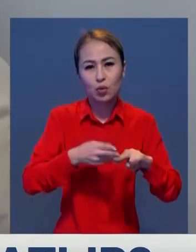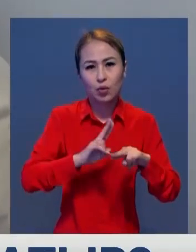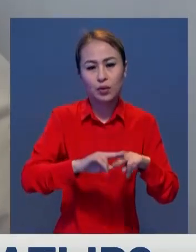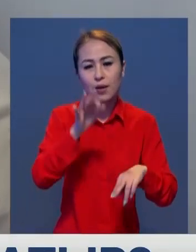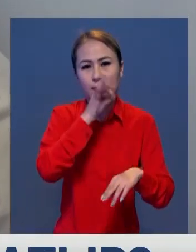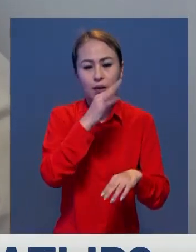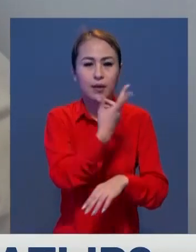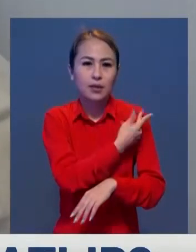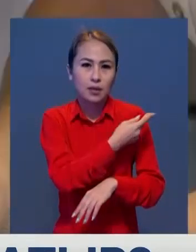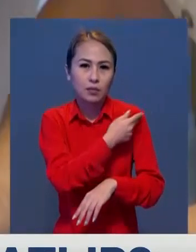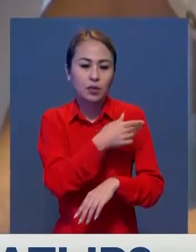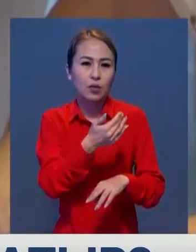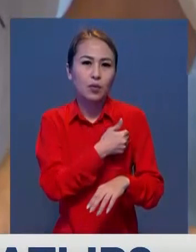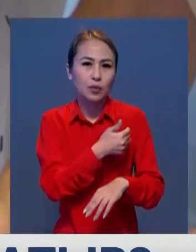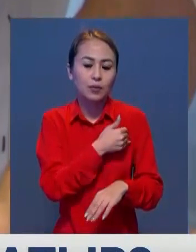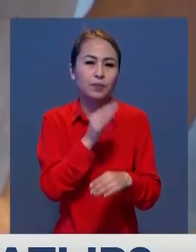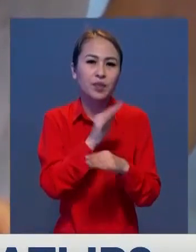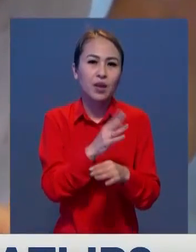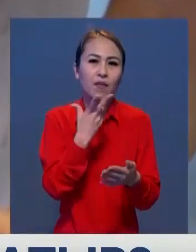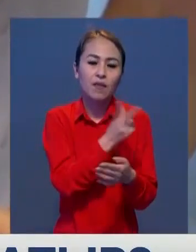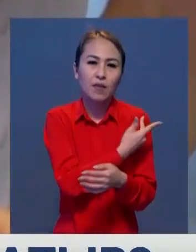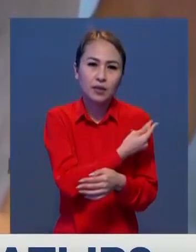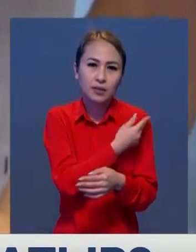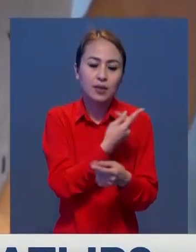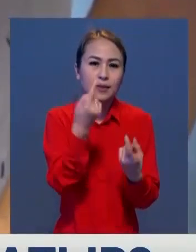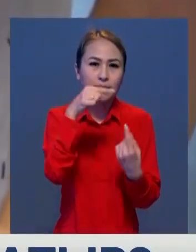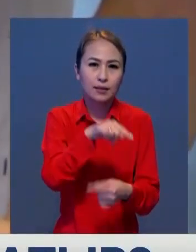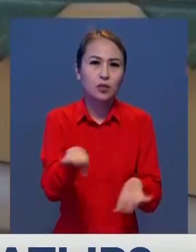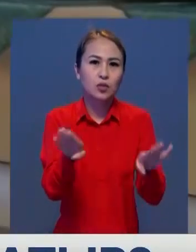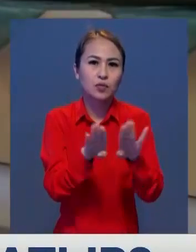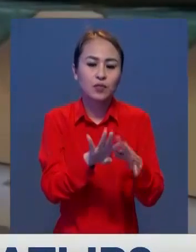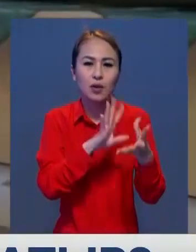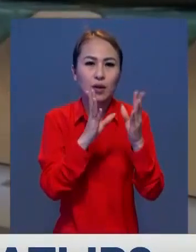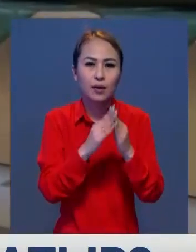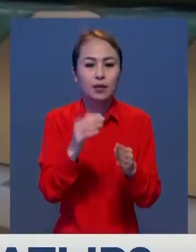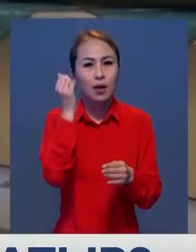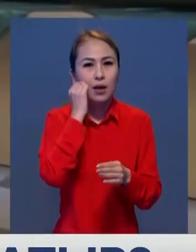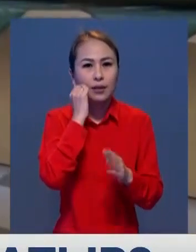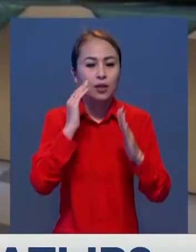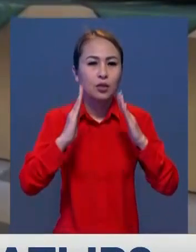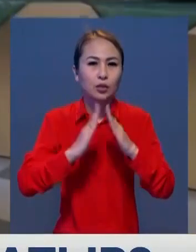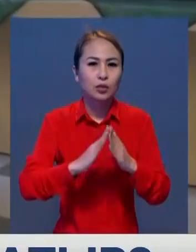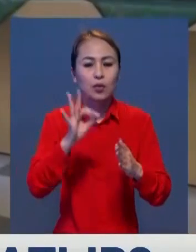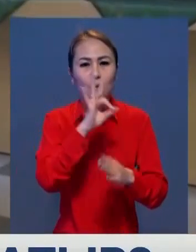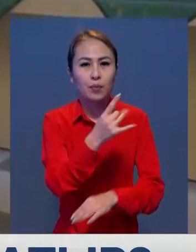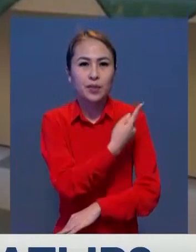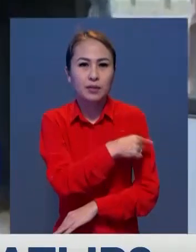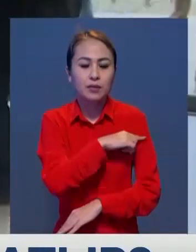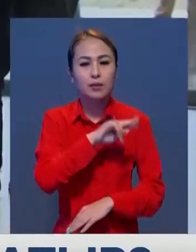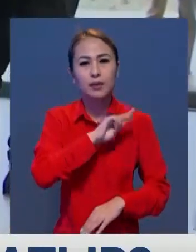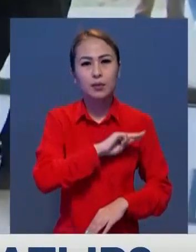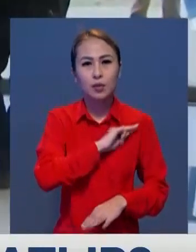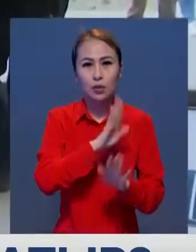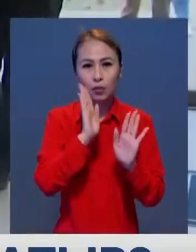бәрі екпе салдырамыз деп отыр. Вакциналау жоспарына сәйкес Бельгияда қарттар үйінен кейін екпе медициналық қызметкерлерге